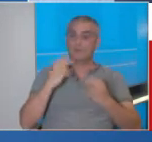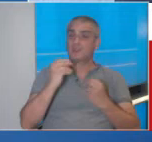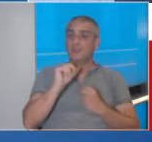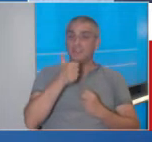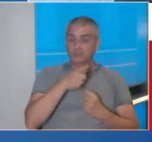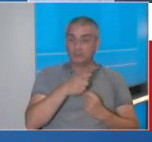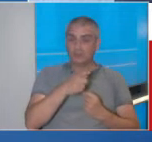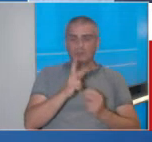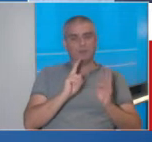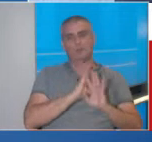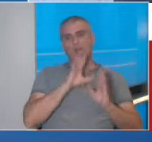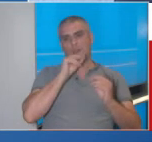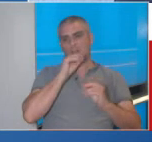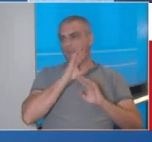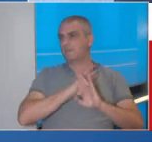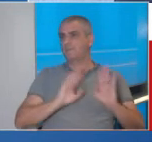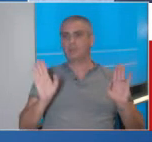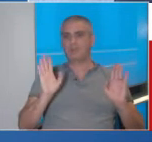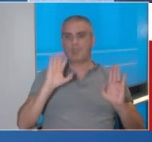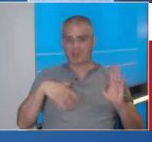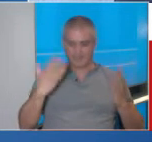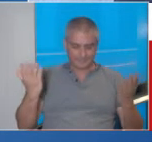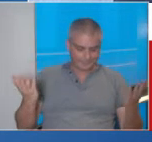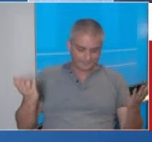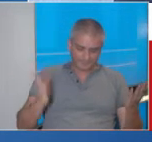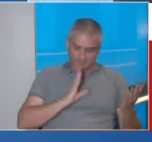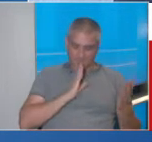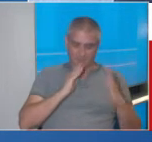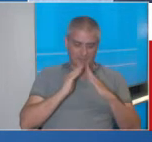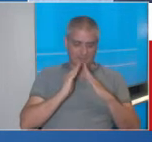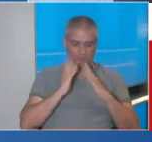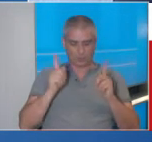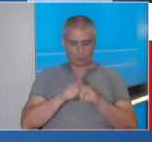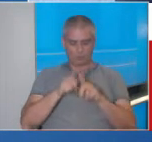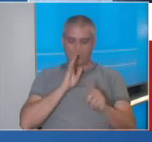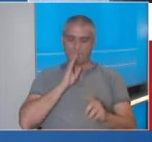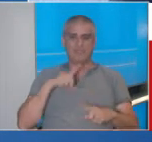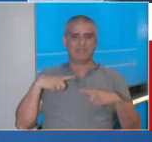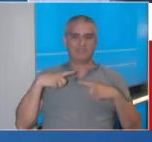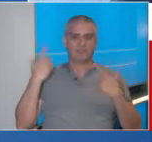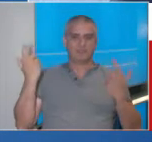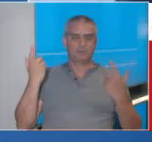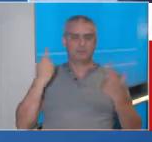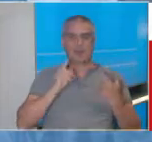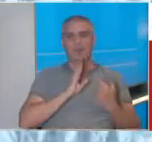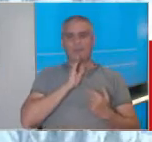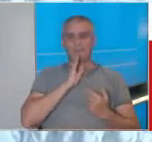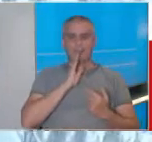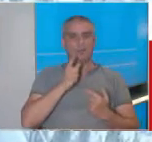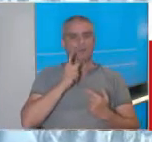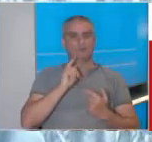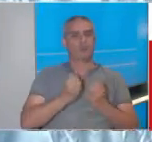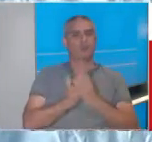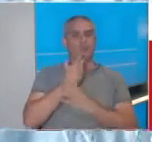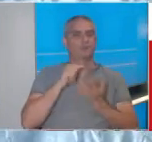הראשון הוא שלהפסיק לדבר על בעיית הדיור כבעיה קיומית, אלא על בעיה